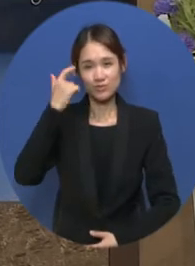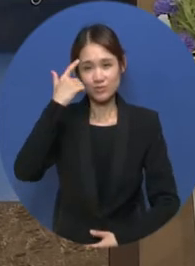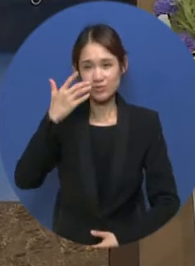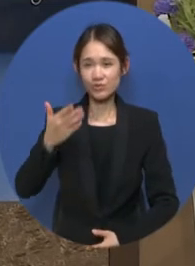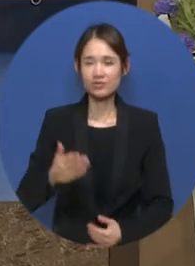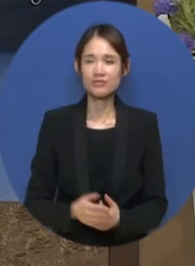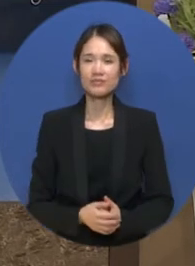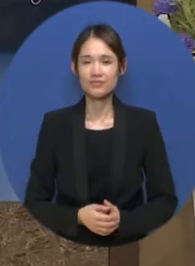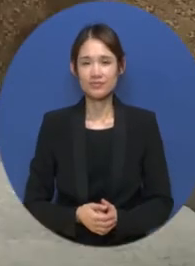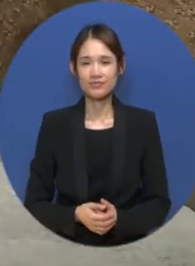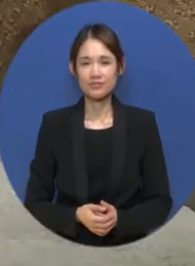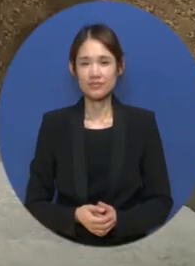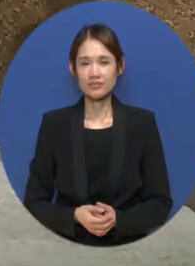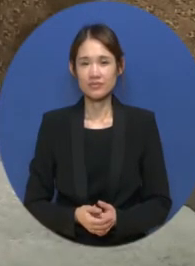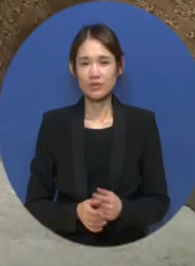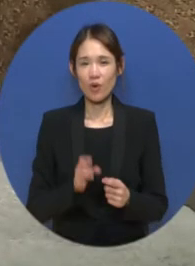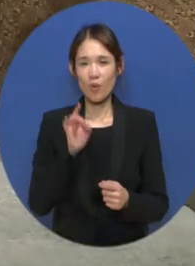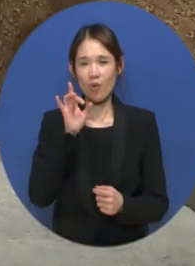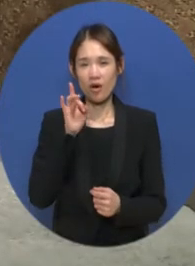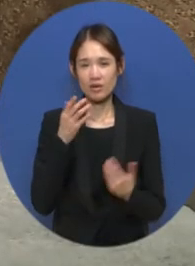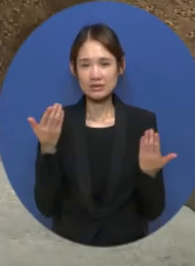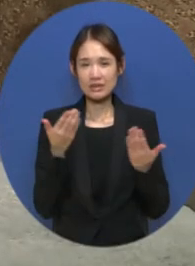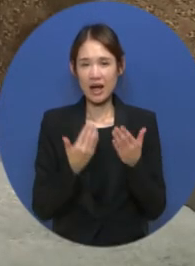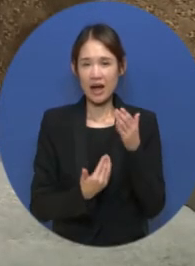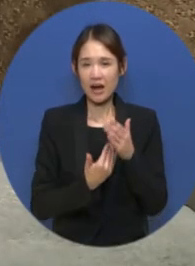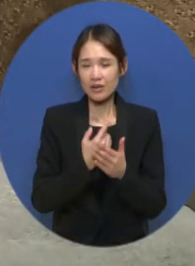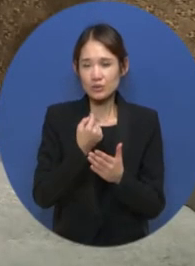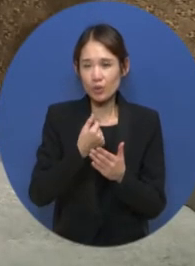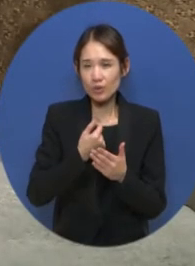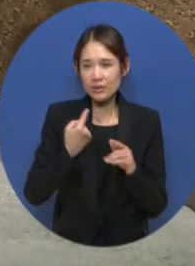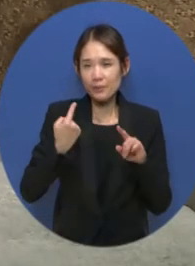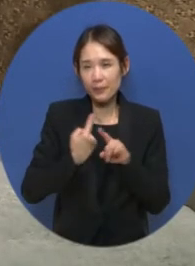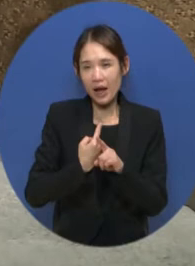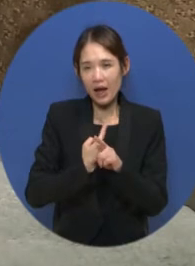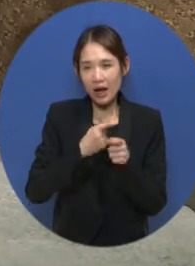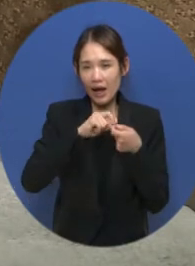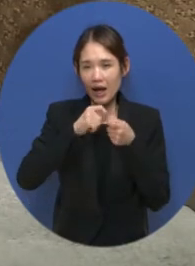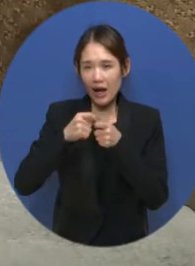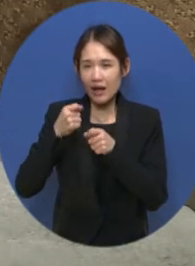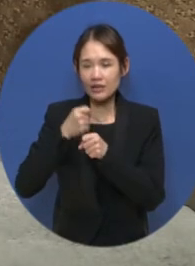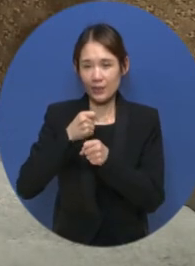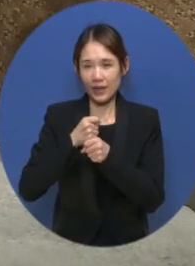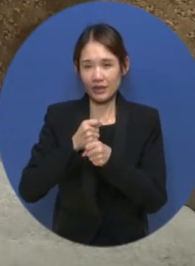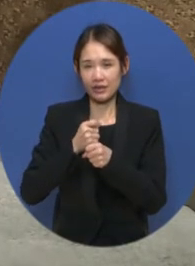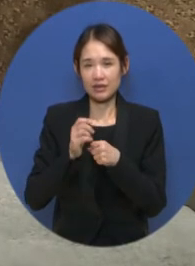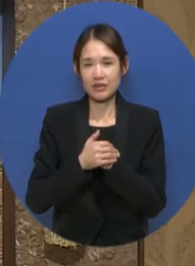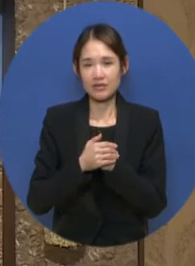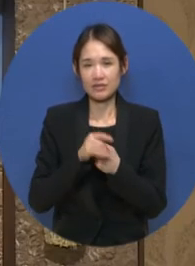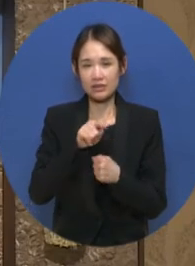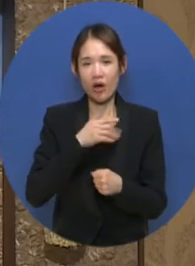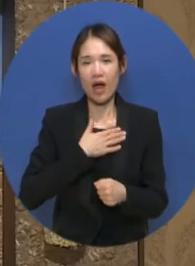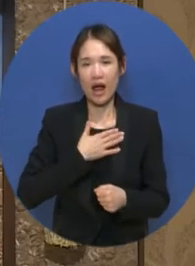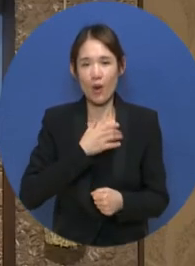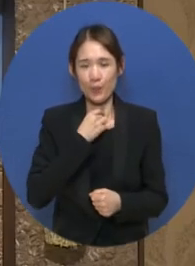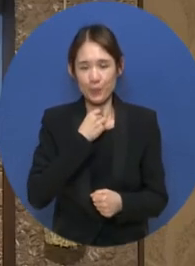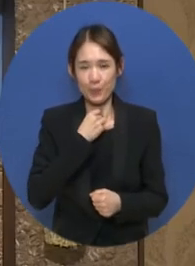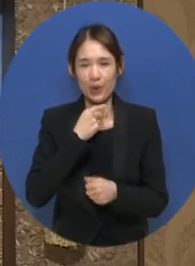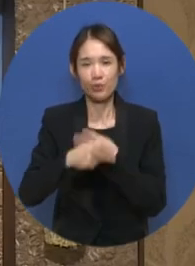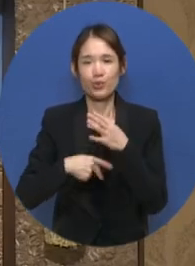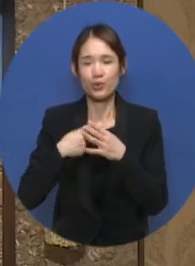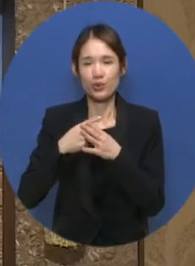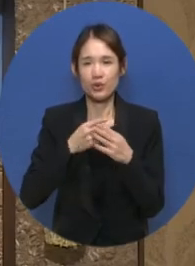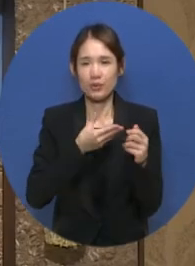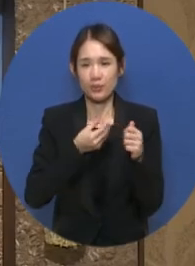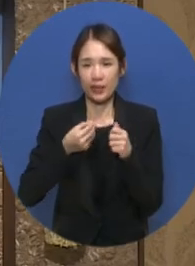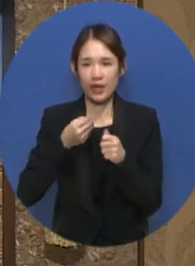내용인가요 이것은 사실 실제 사건을 조금 각색을 한 것이고요 그것이 알고 싶다 란 프로그램이 있기 때문에